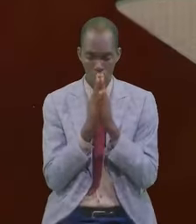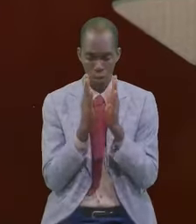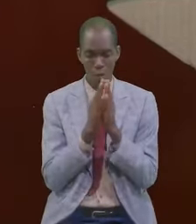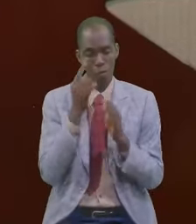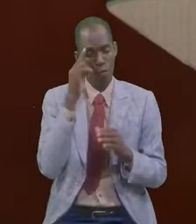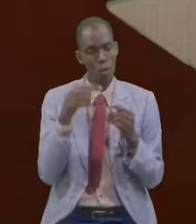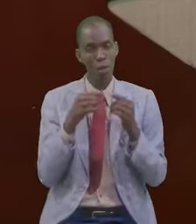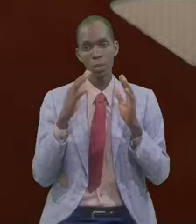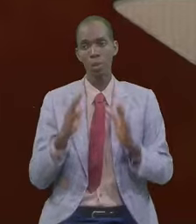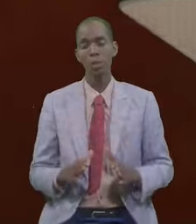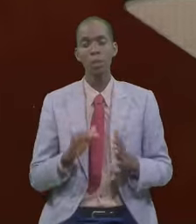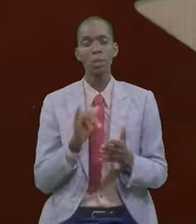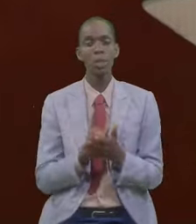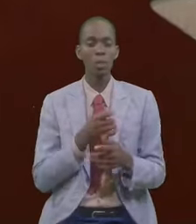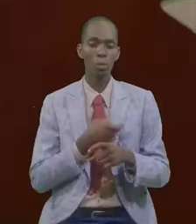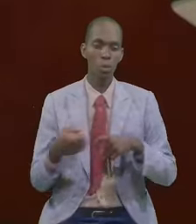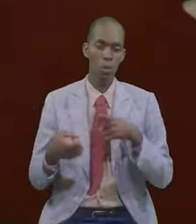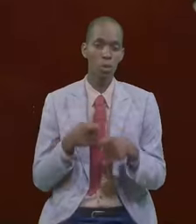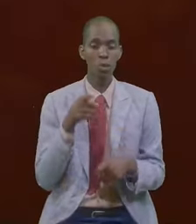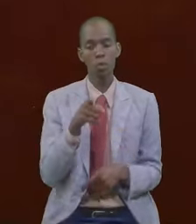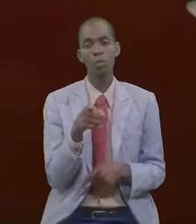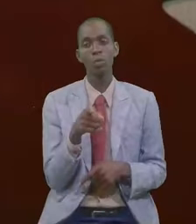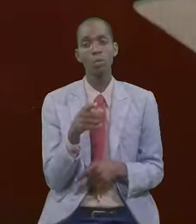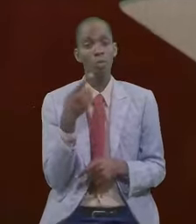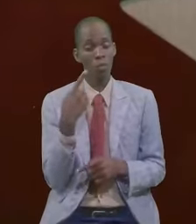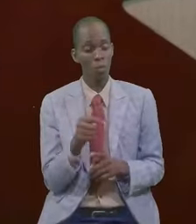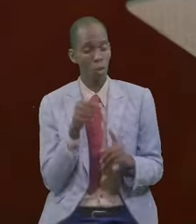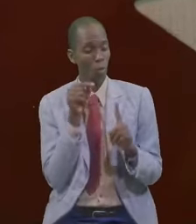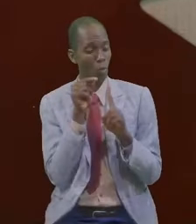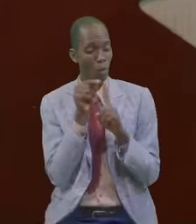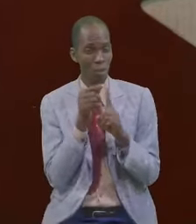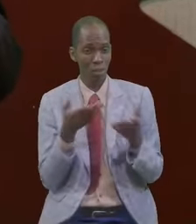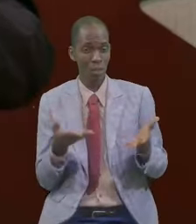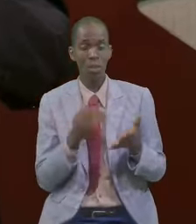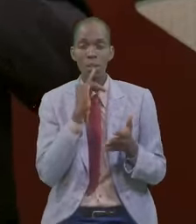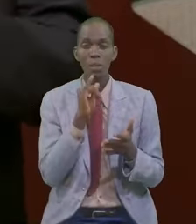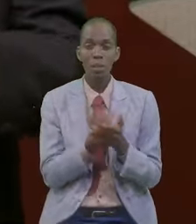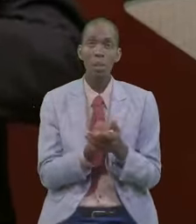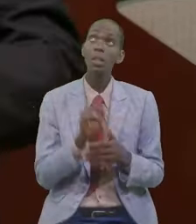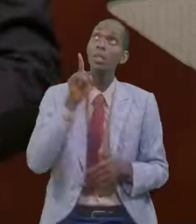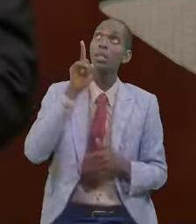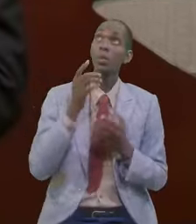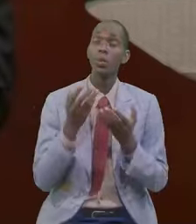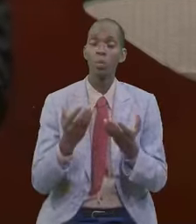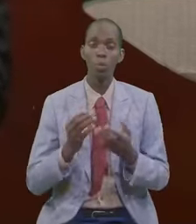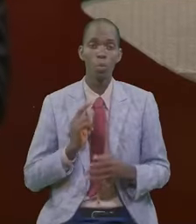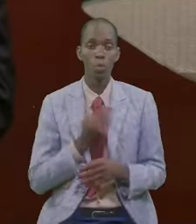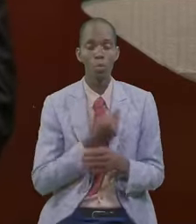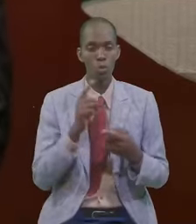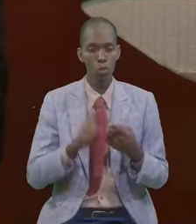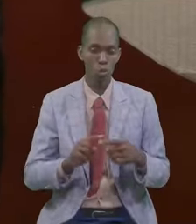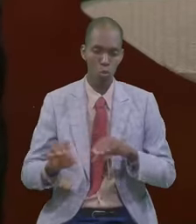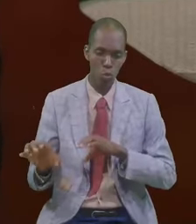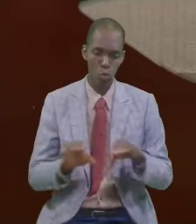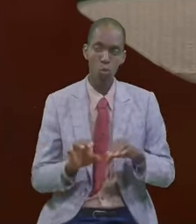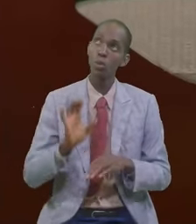pour eux, priez pour ceux qui vous persécutent. Le point est que le Seigneur veut que nous soyons des pratiquants